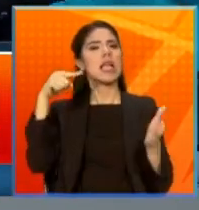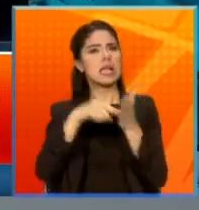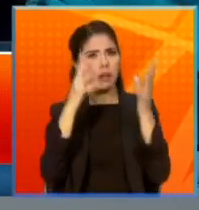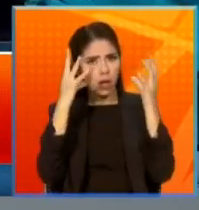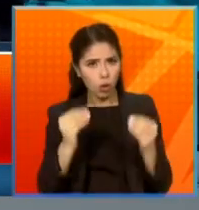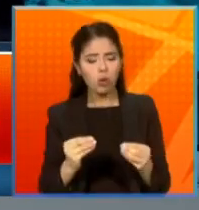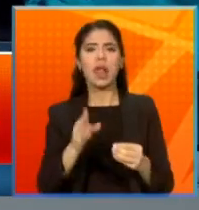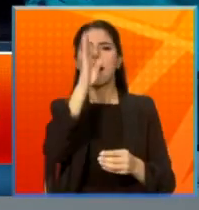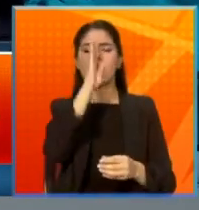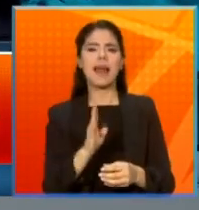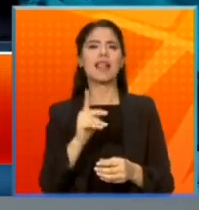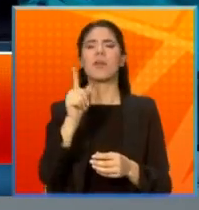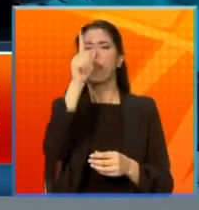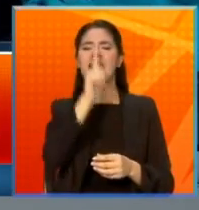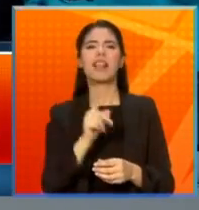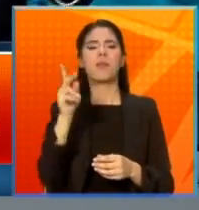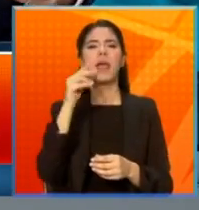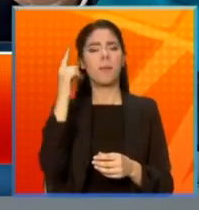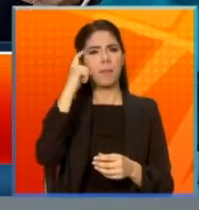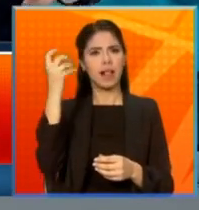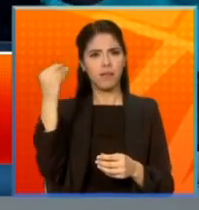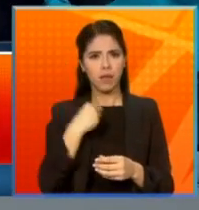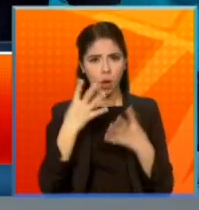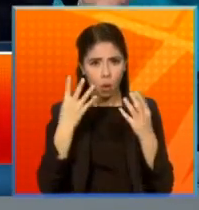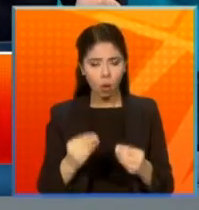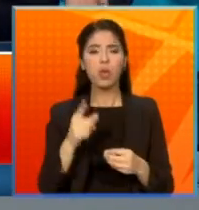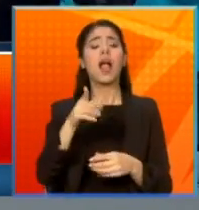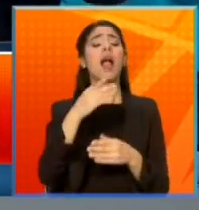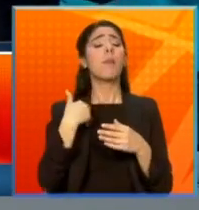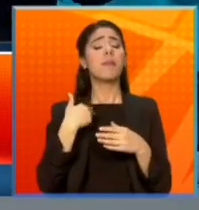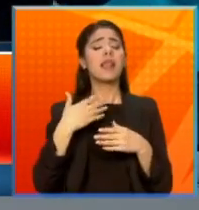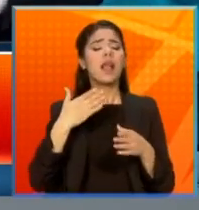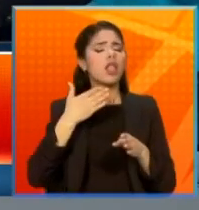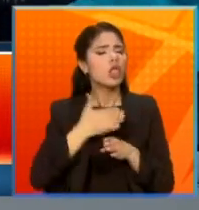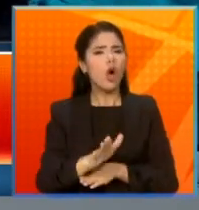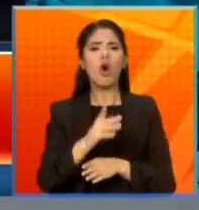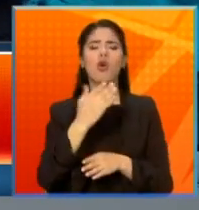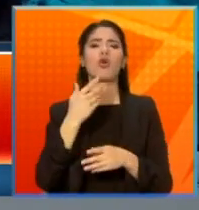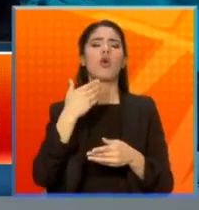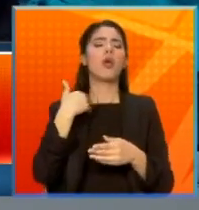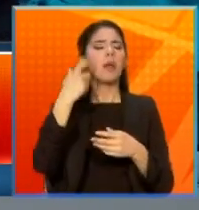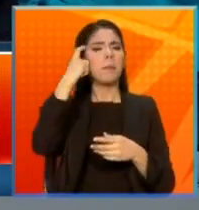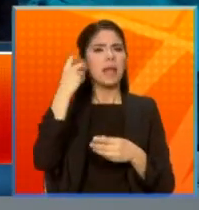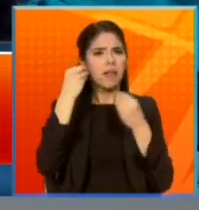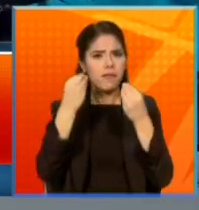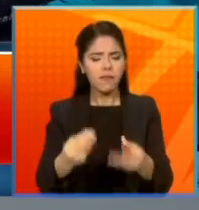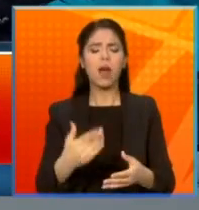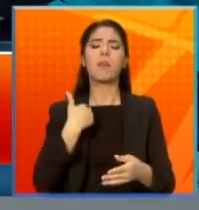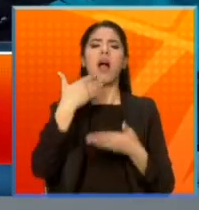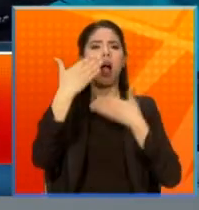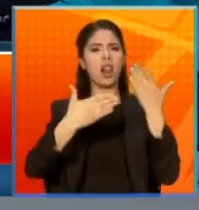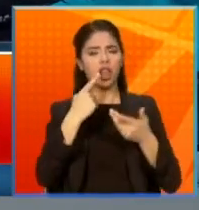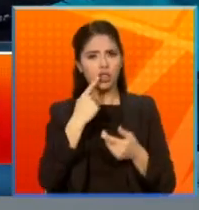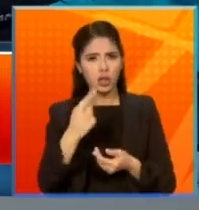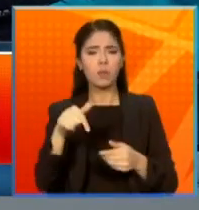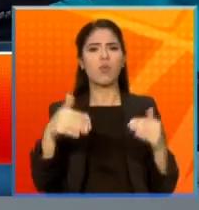yönde bir resmi bilgi elimize ulaşırsa paylaşacağız. ATV Haber Merkezi olarak en doğru bilgileri, en sıcak gelişmeleri, en sıcak duraklardan aktaracağız